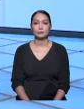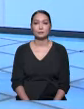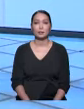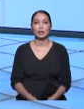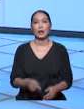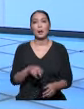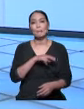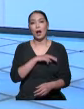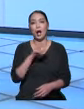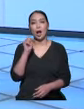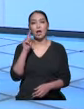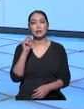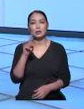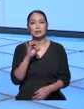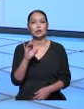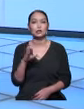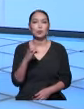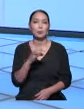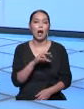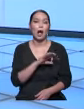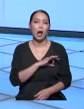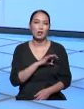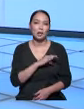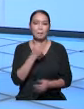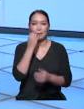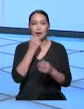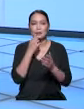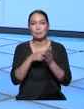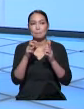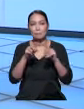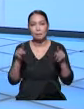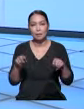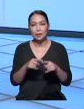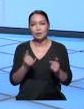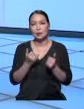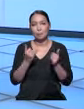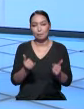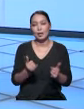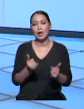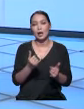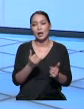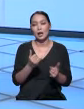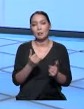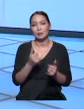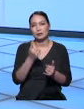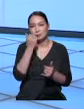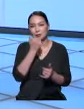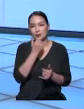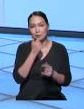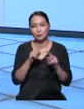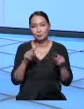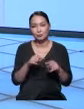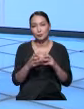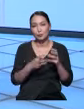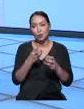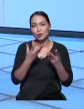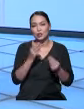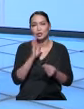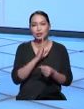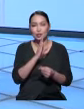Подвески «Алтын» и «Күміс алқа», благодарственные письма и почетные грамоты в преддверии Международного женского дня получили и жительницы